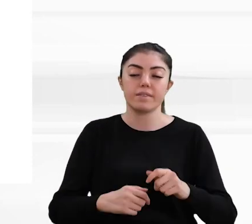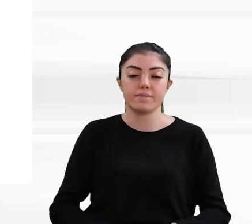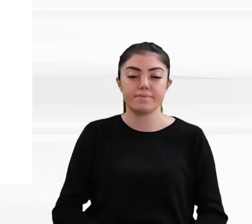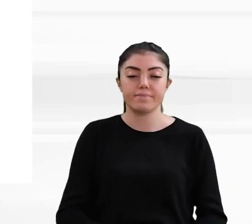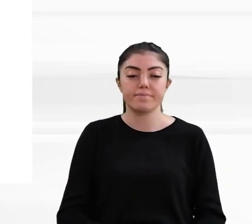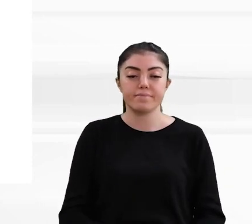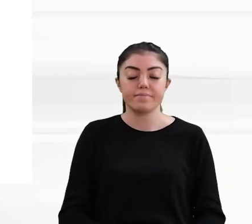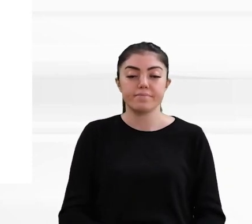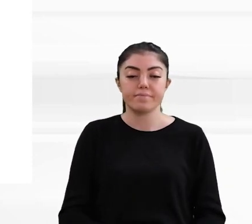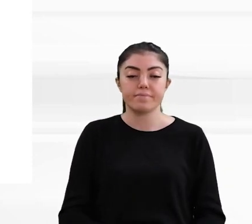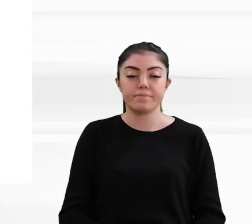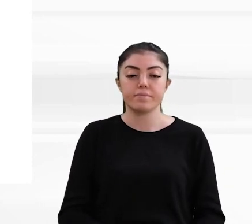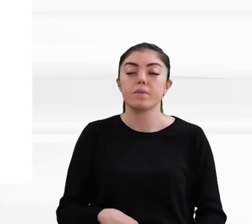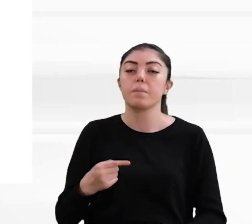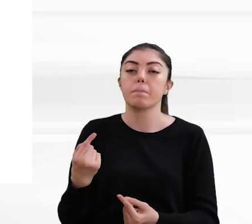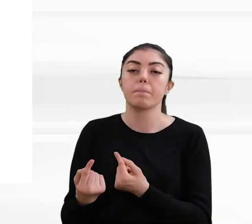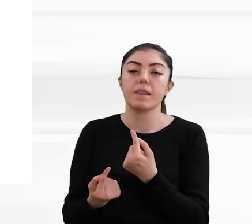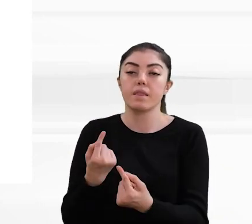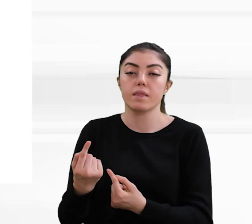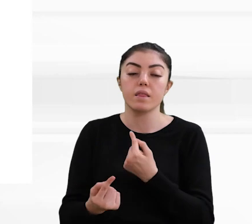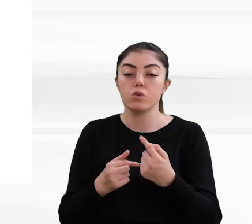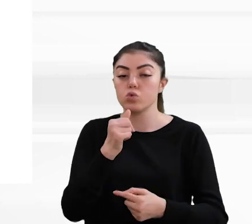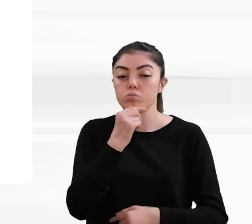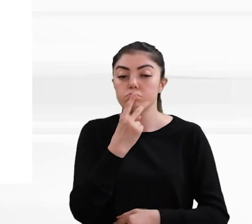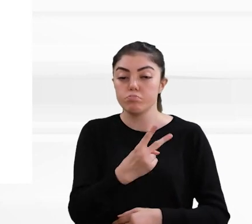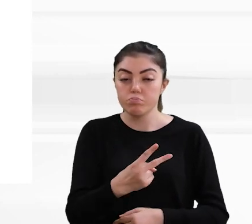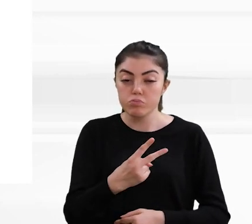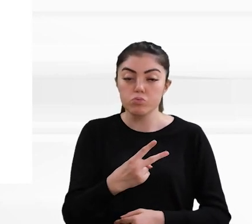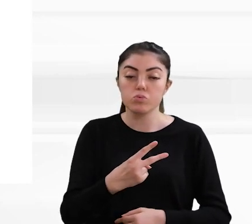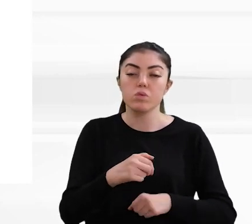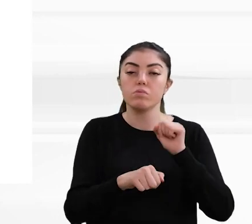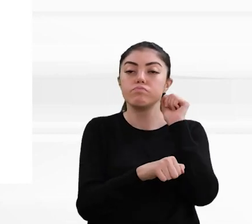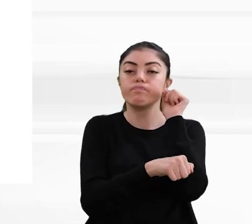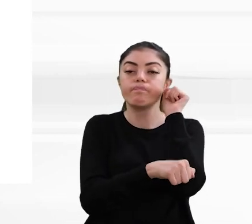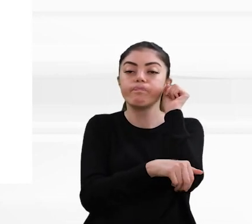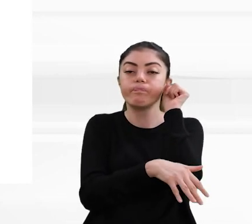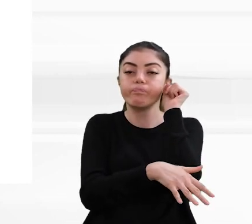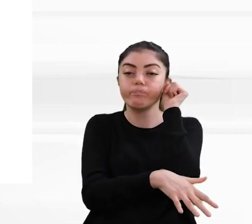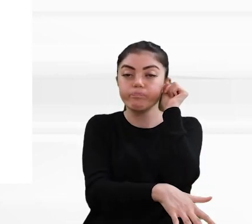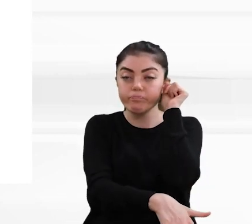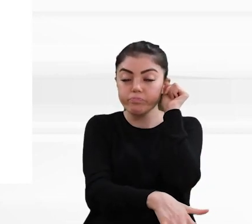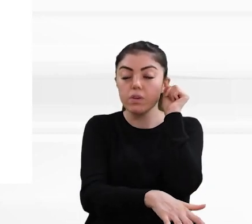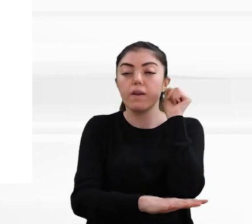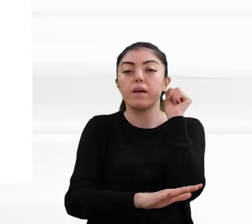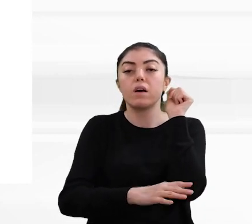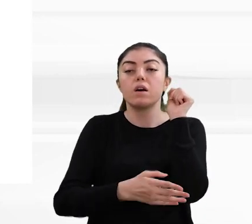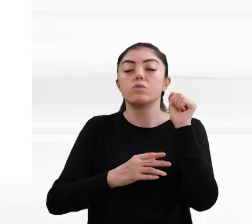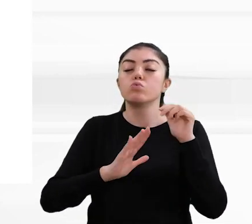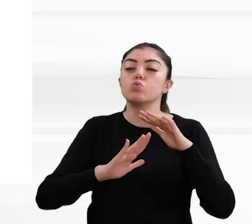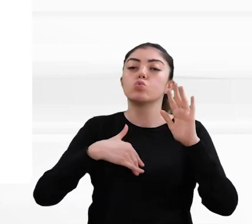seçin 39. soru bitkilerde suyun kökten gövde ve yaprakları taşınmasıyla ilgili